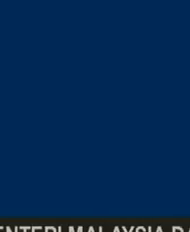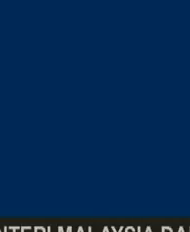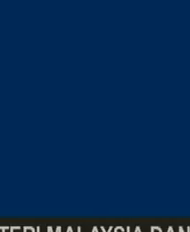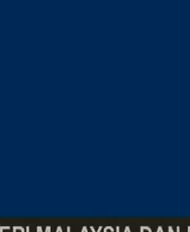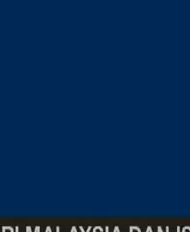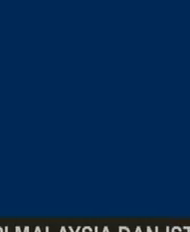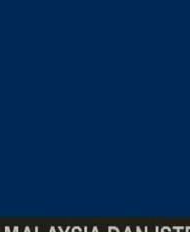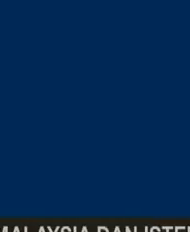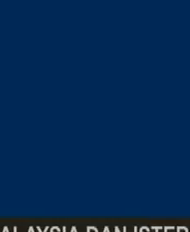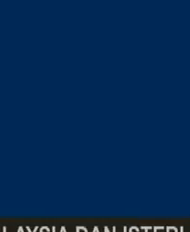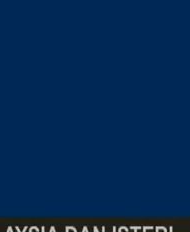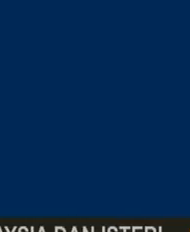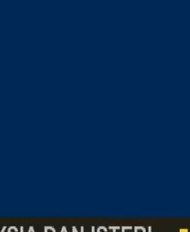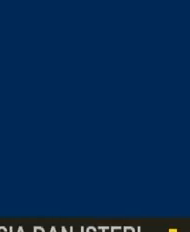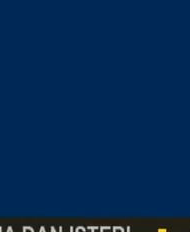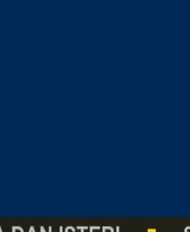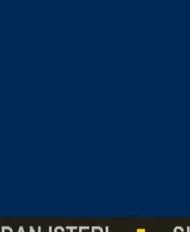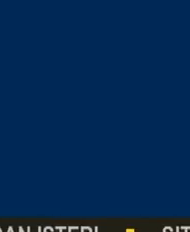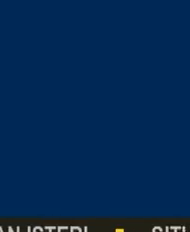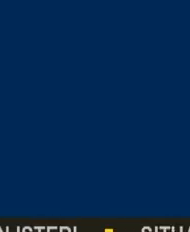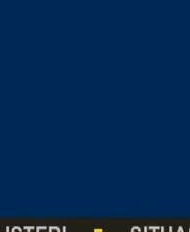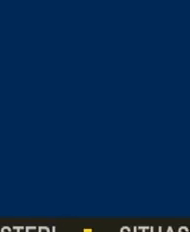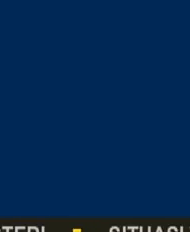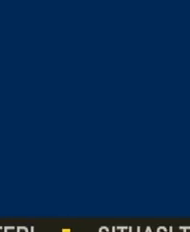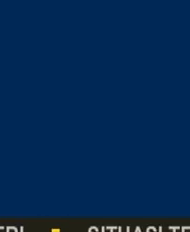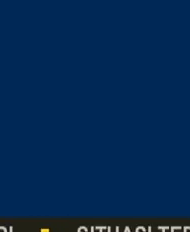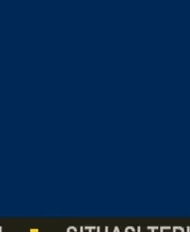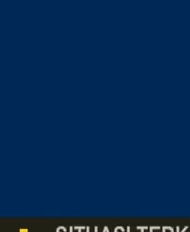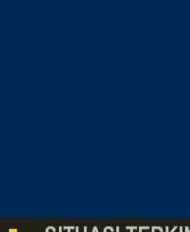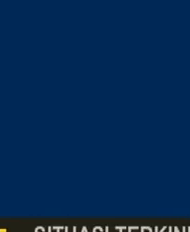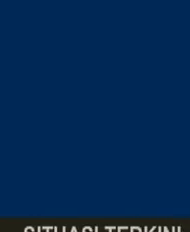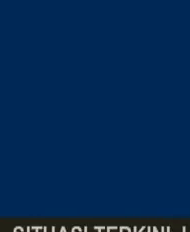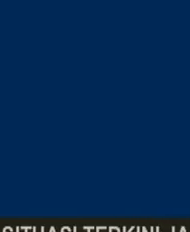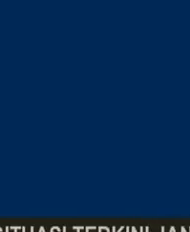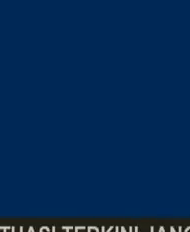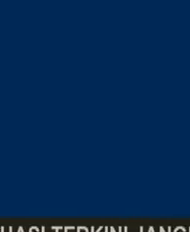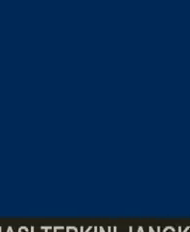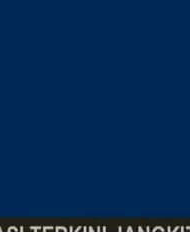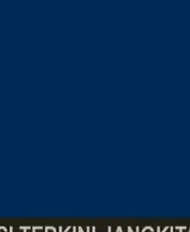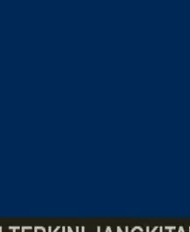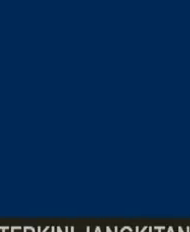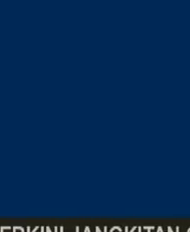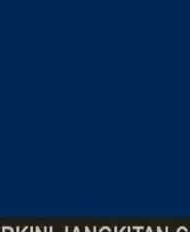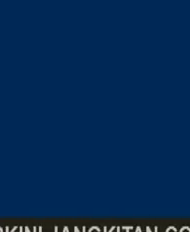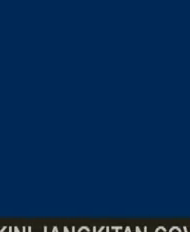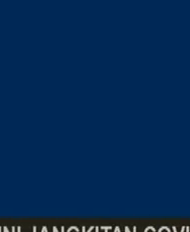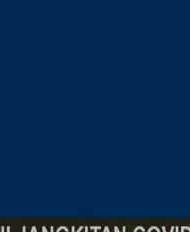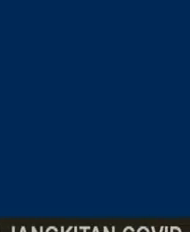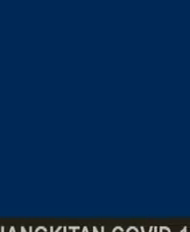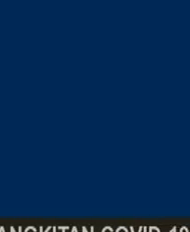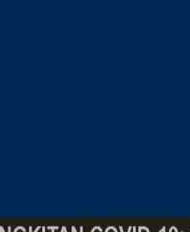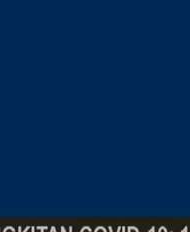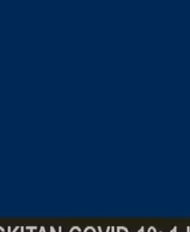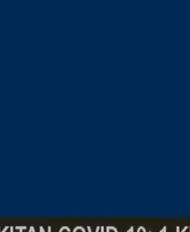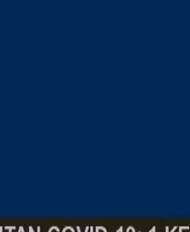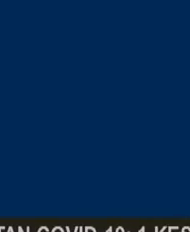keseluruhan Ki sembuh 7546 jadi kiss kematian diikutkan dalam tempoh 24 jam yang lalu